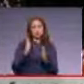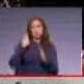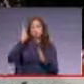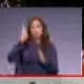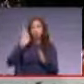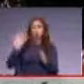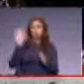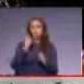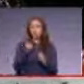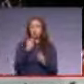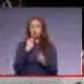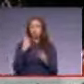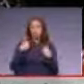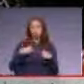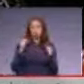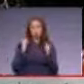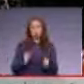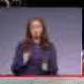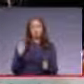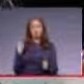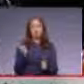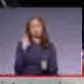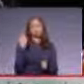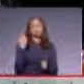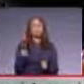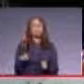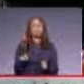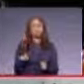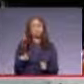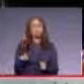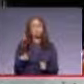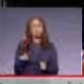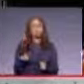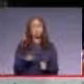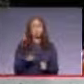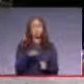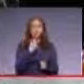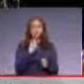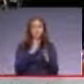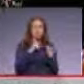بتجيبش نتيجه معاهم، ما هو دي ده برده